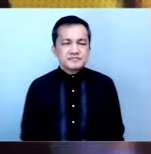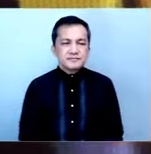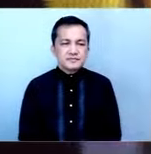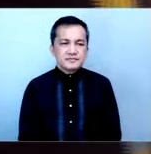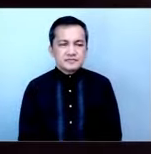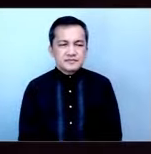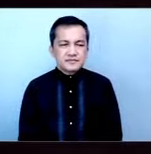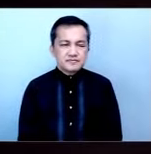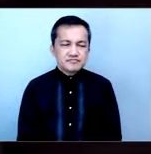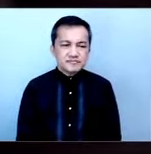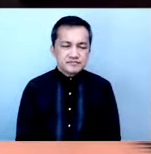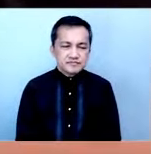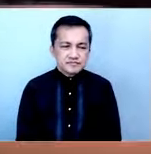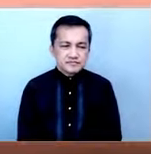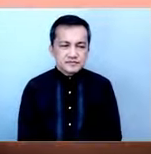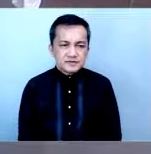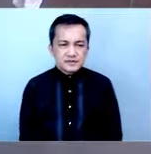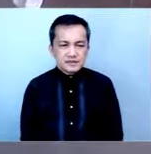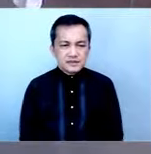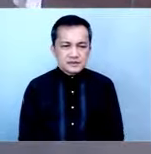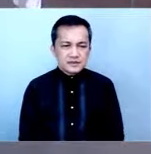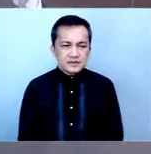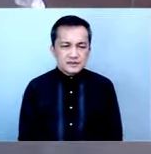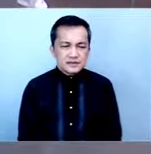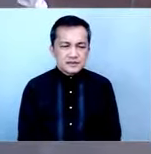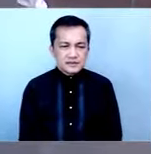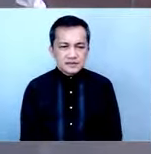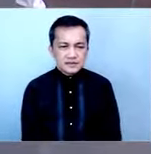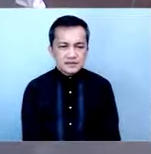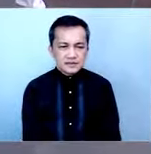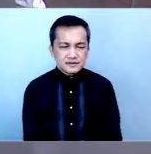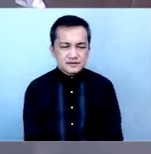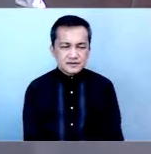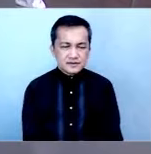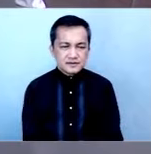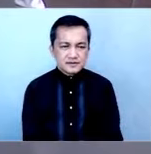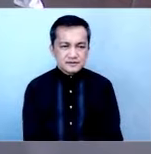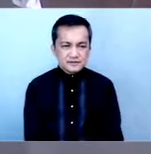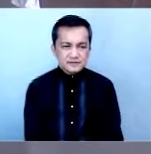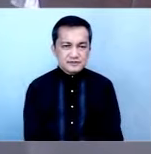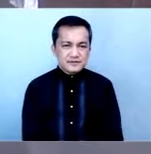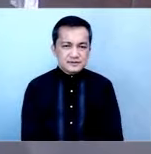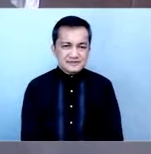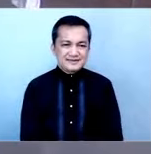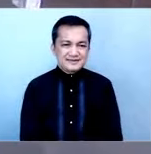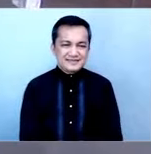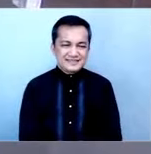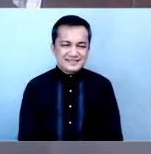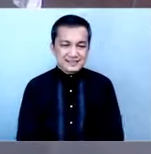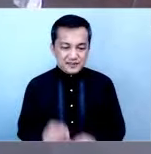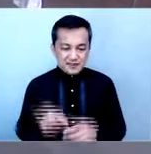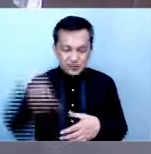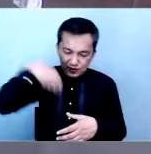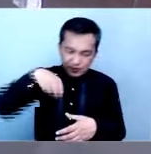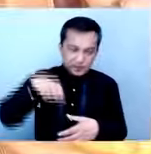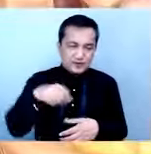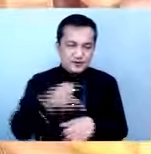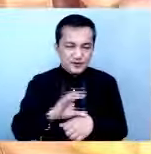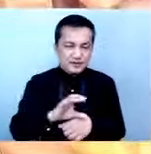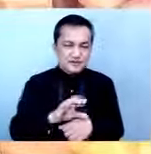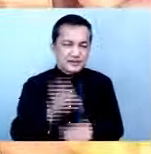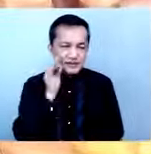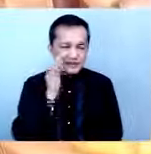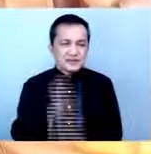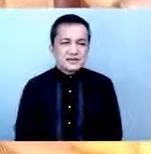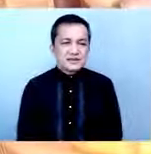use po. Just look, ididip na nila sa chocolate yung kanilang fruit. Yes po. So, ma'am, gusto niyo po itry?